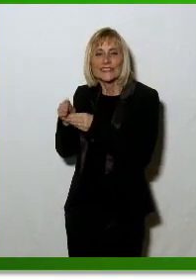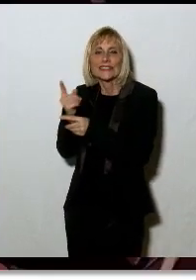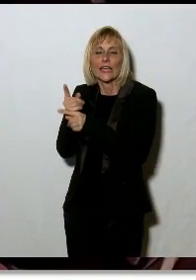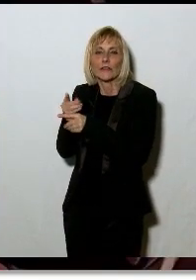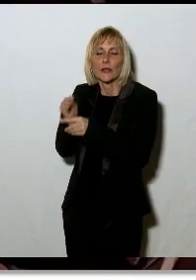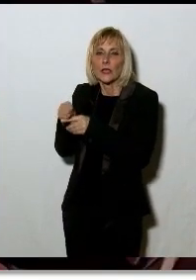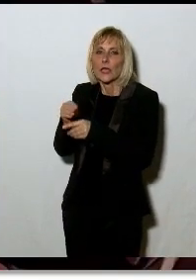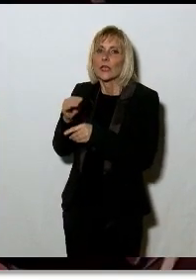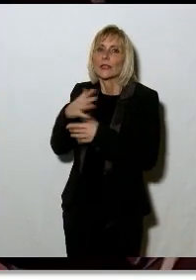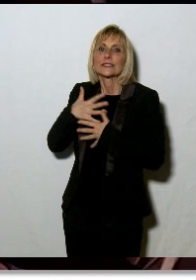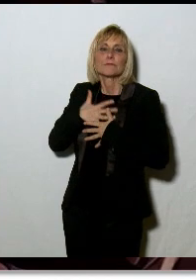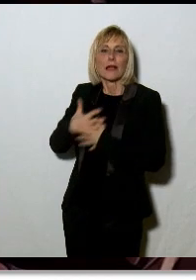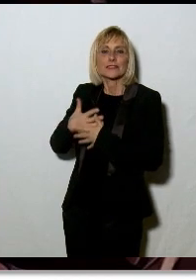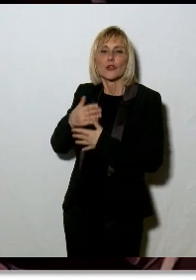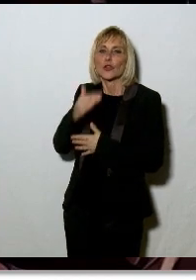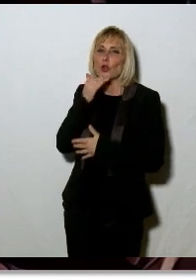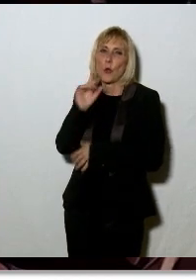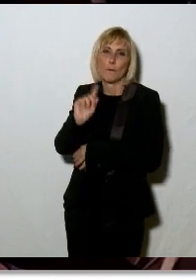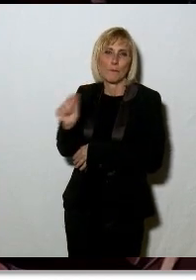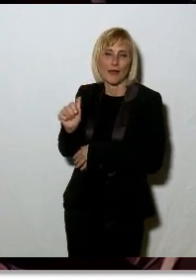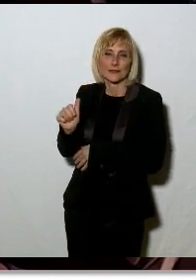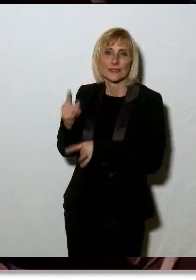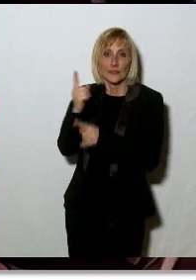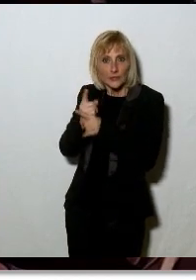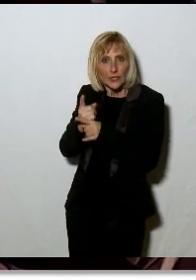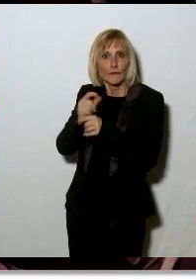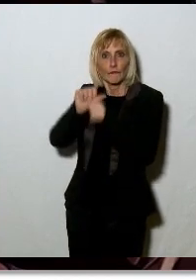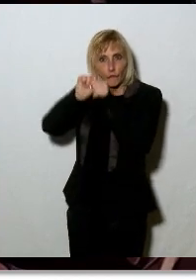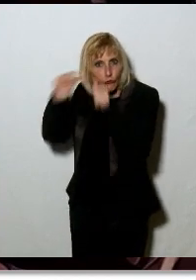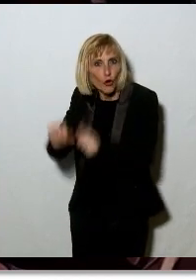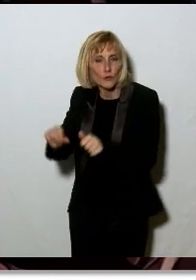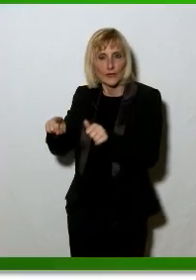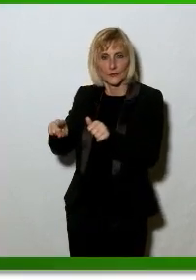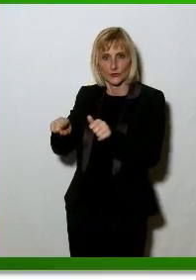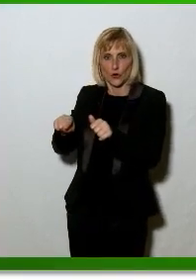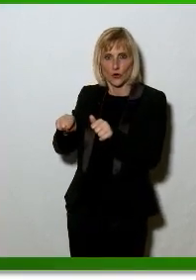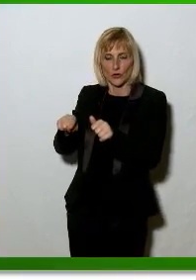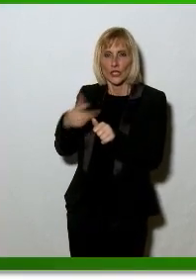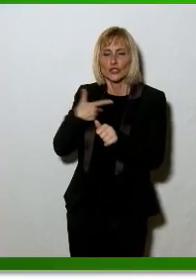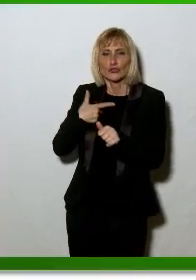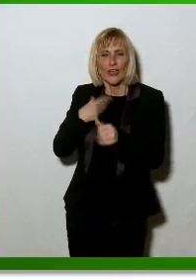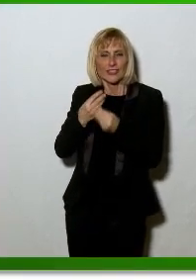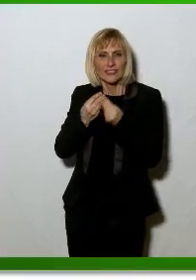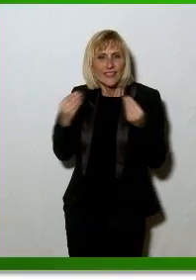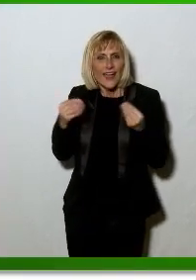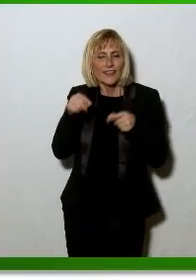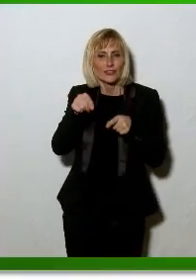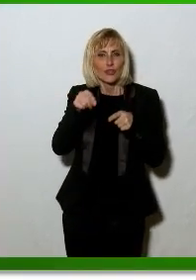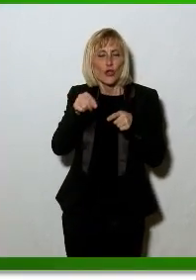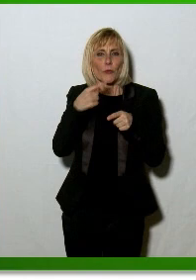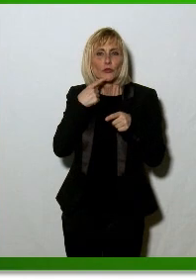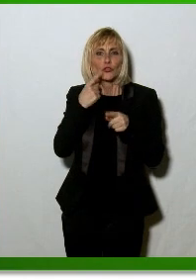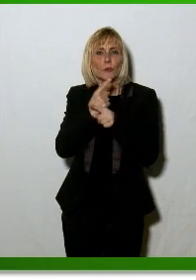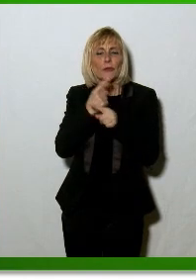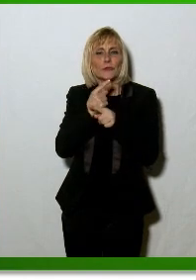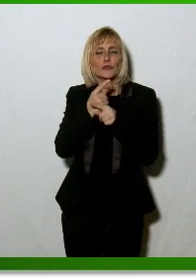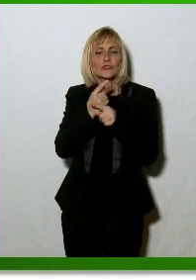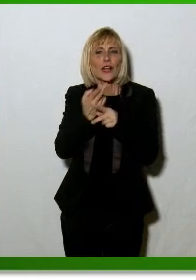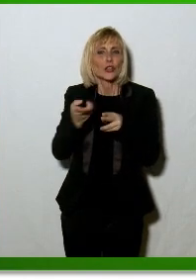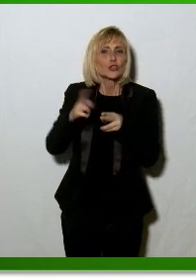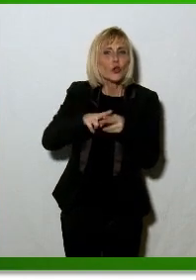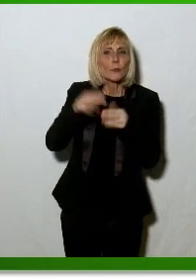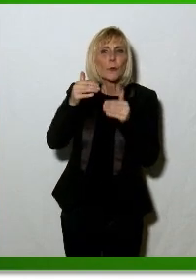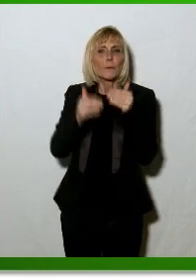già tante troppe discriminazioni rivolte al mondo giovanile dobbiamo dimostrare il doppio di un meno giovane per